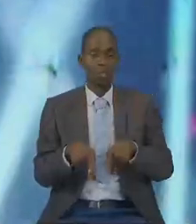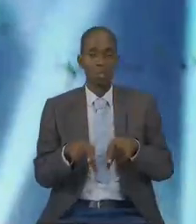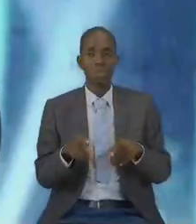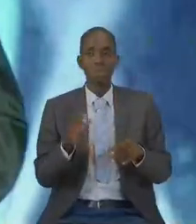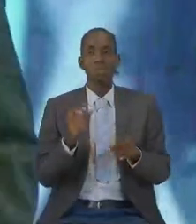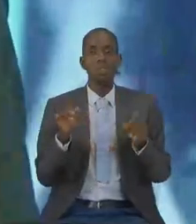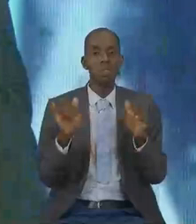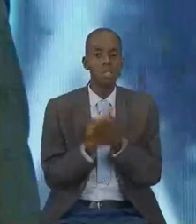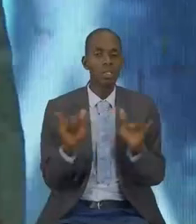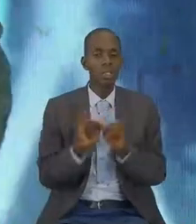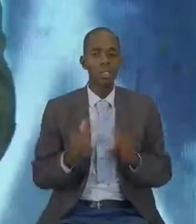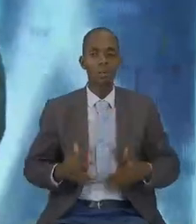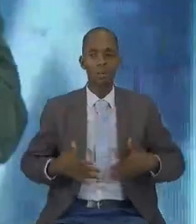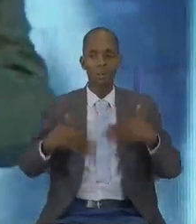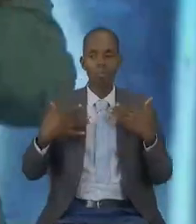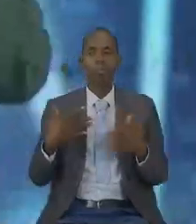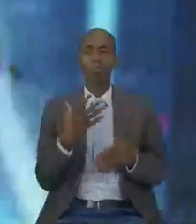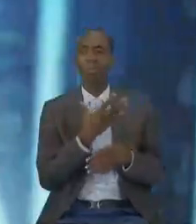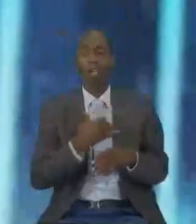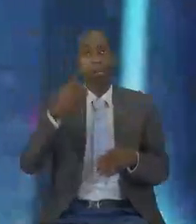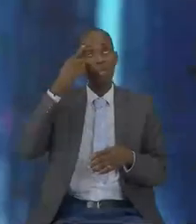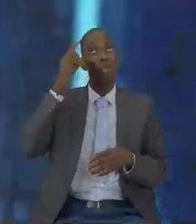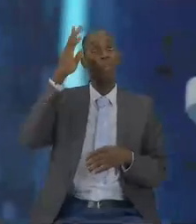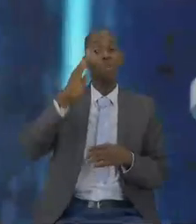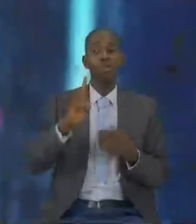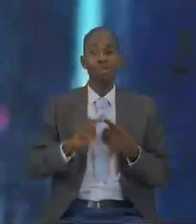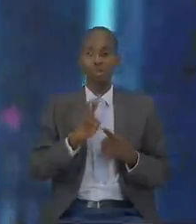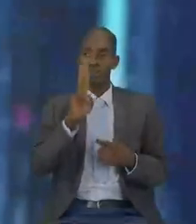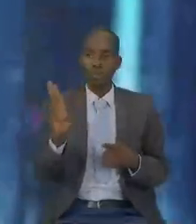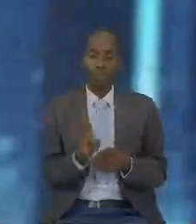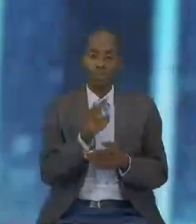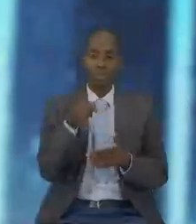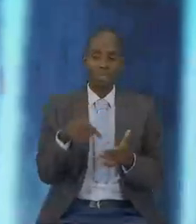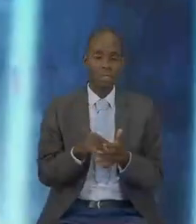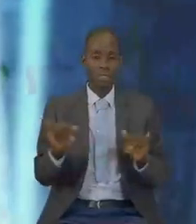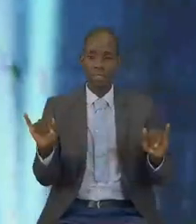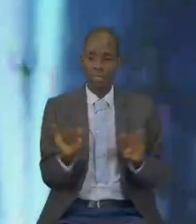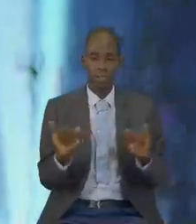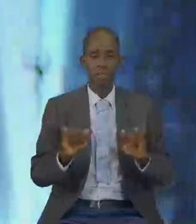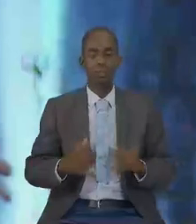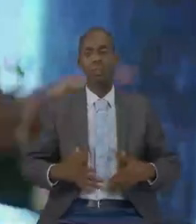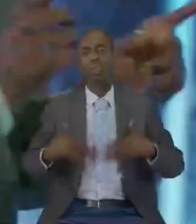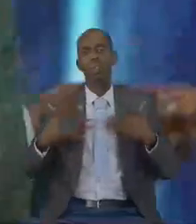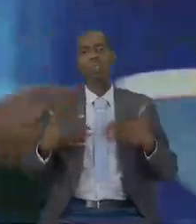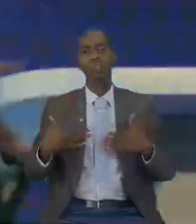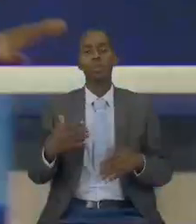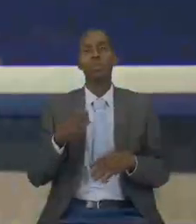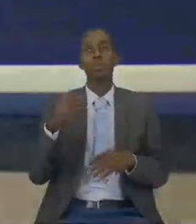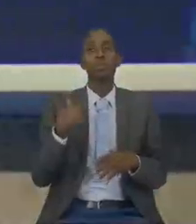même individu, pour que Dieu utilise cette même vie, pour que Dieu utilise ce même